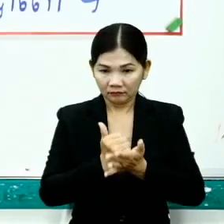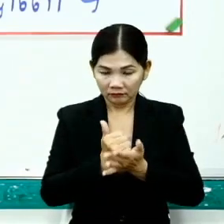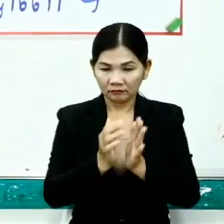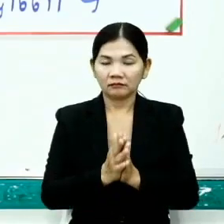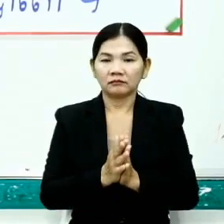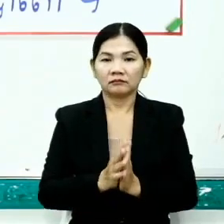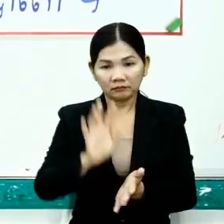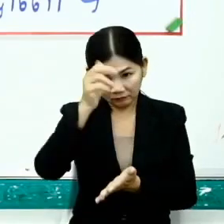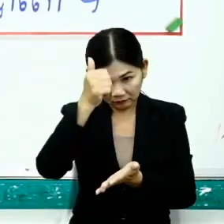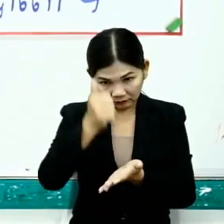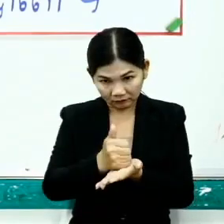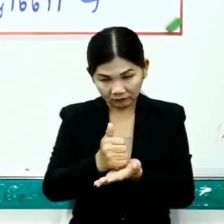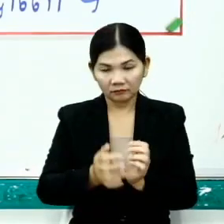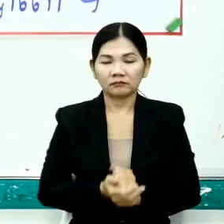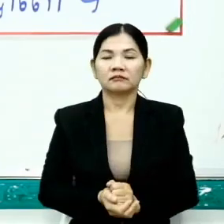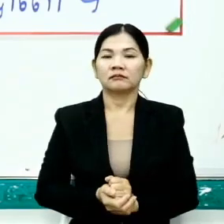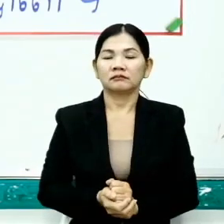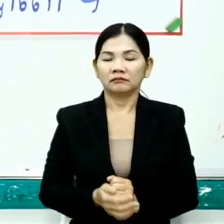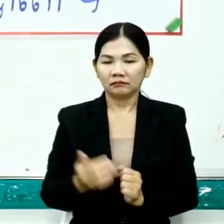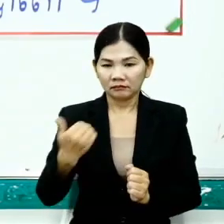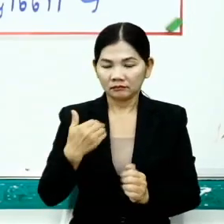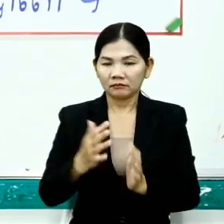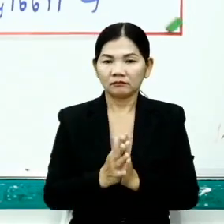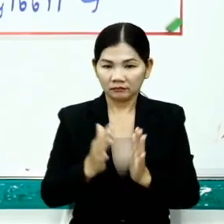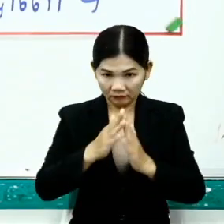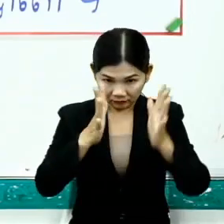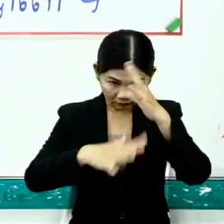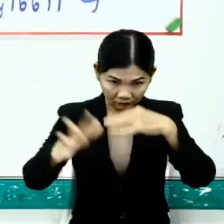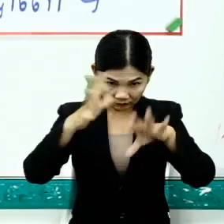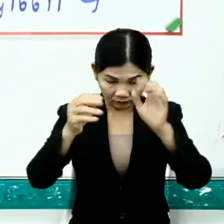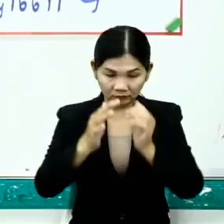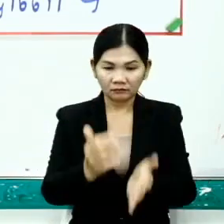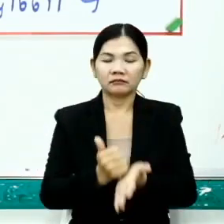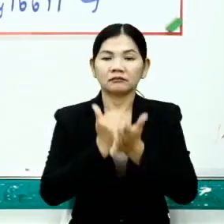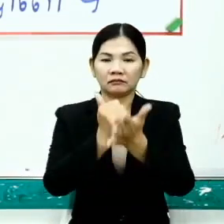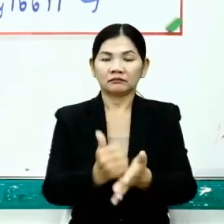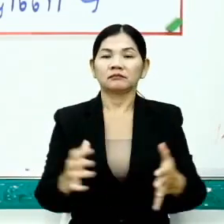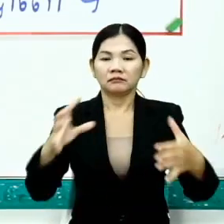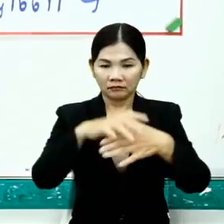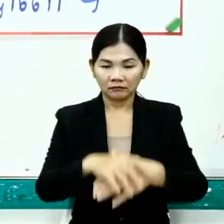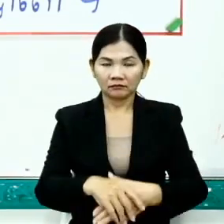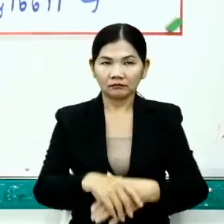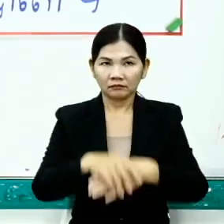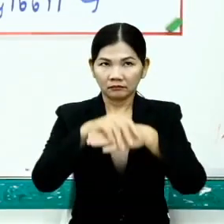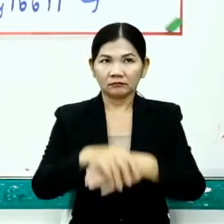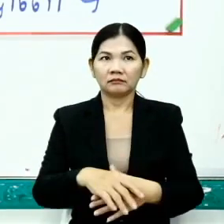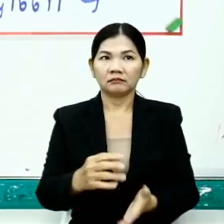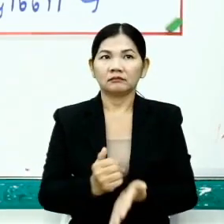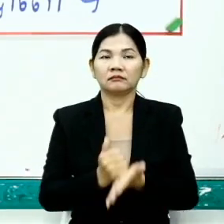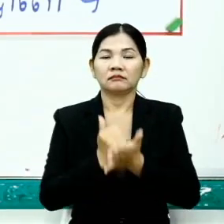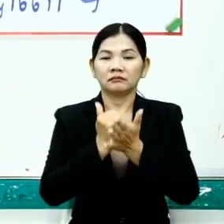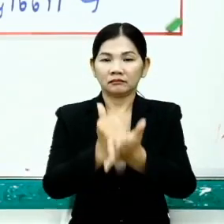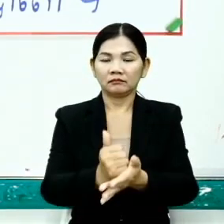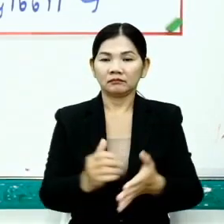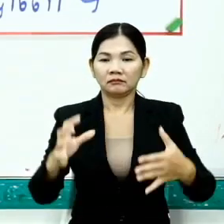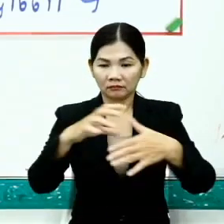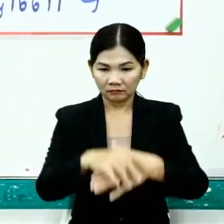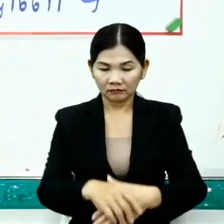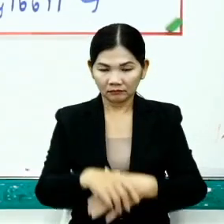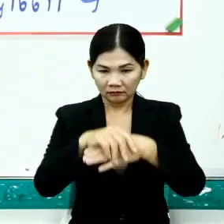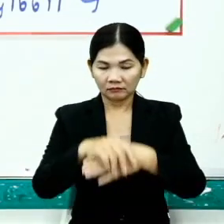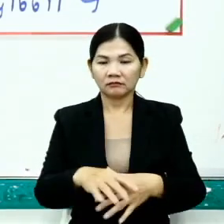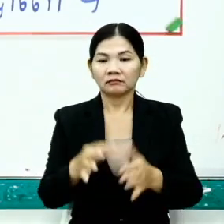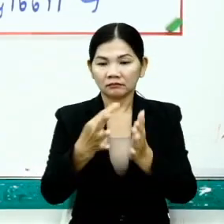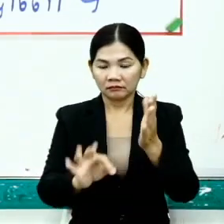គឺមានសារៈសំខាន់ណាស់ណាដូចយើងមកសាលាអញ្ចឹងយើងអាចជួយមិត្តភ័ក្តិយើងទៅវិញទៅមកឧទាហរណ៍ថាមិត្តភ័ក្តិយើងខ្វះ